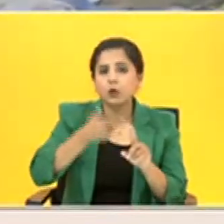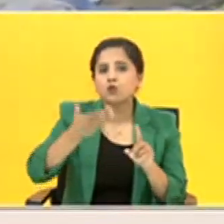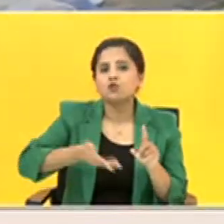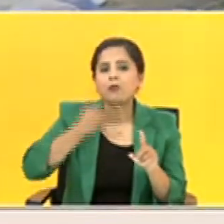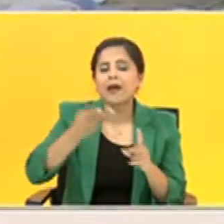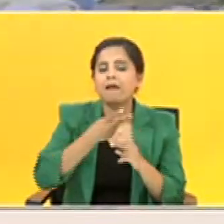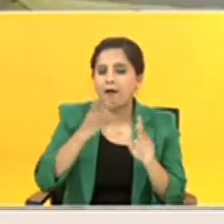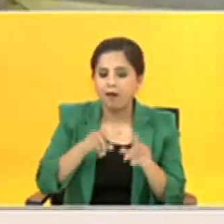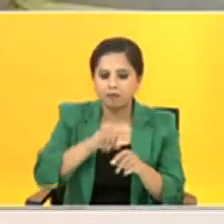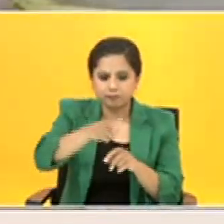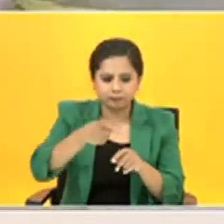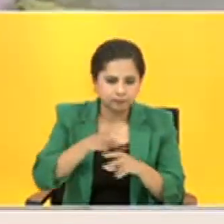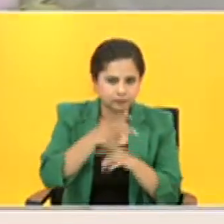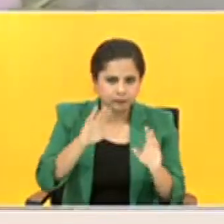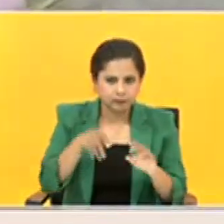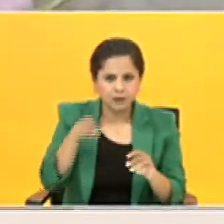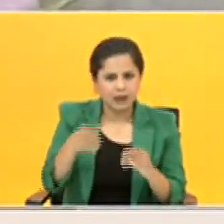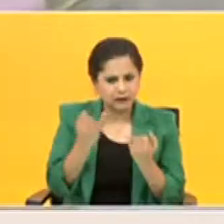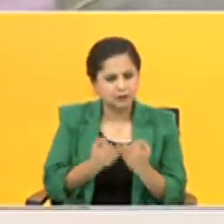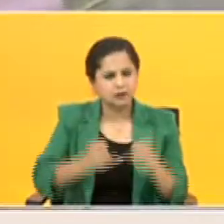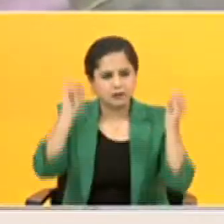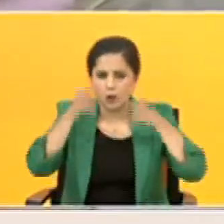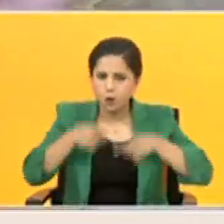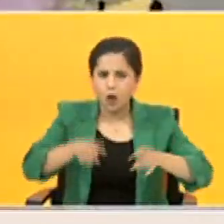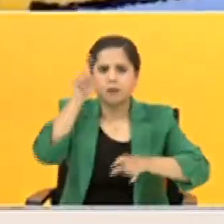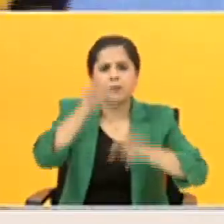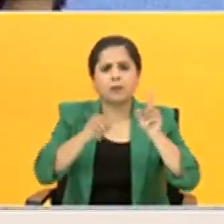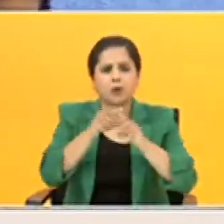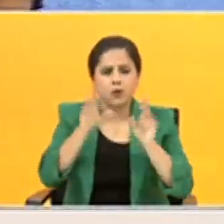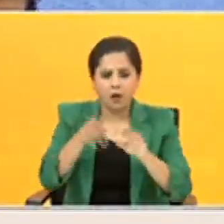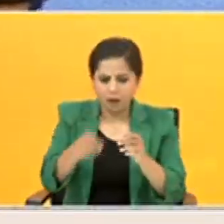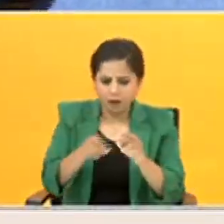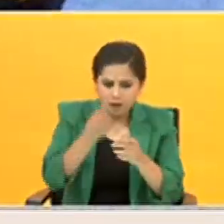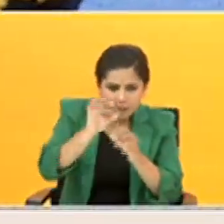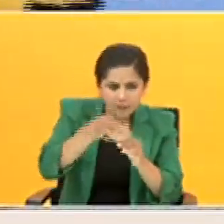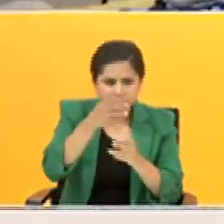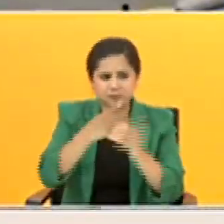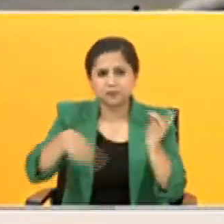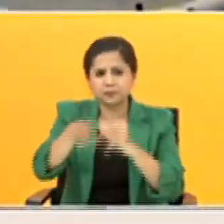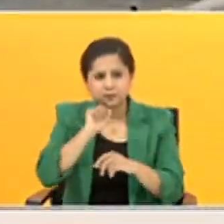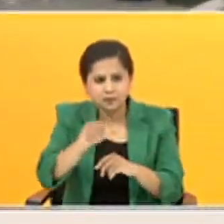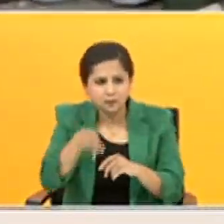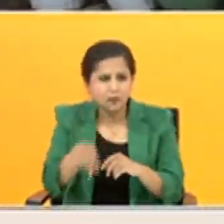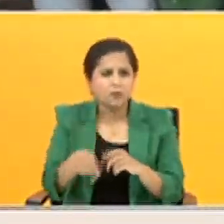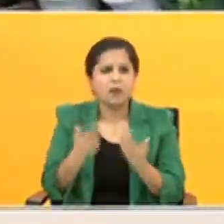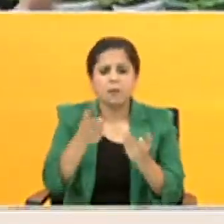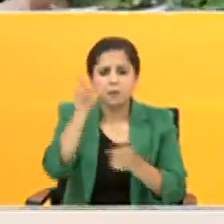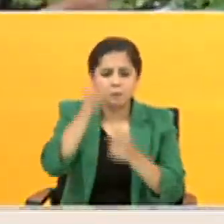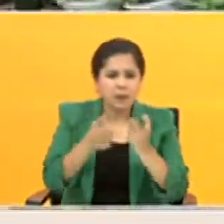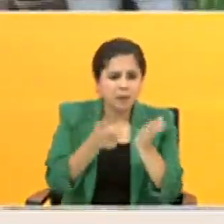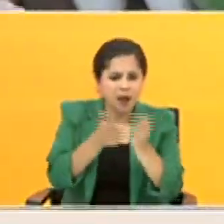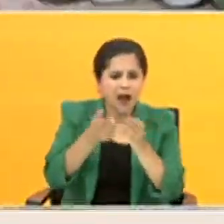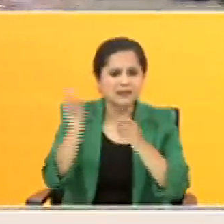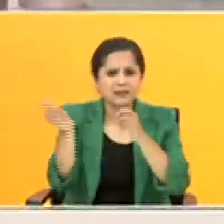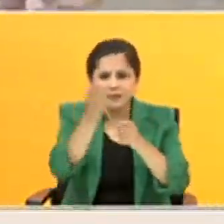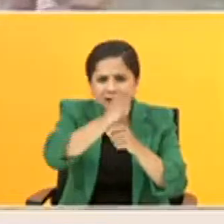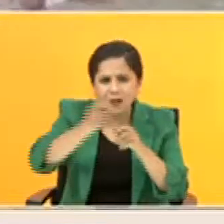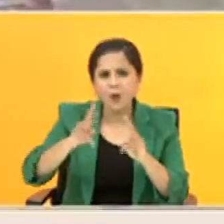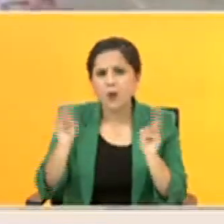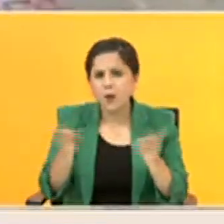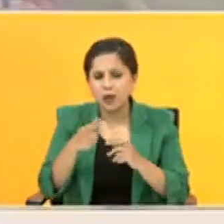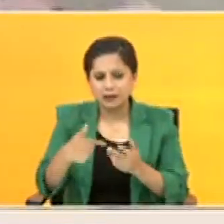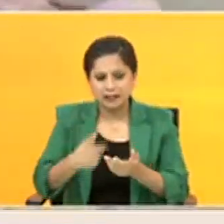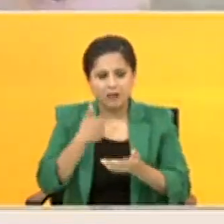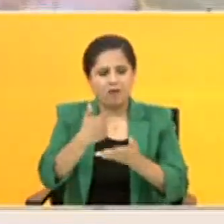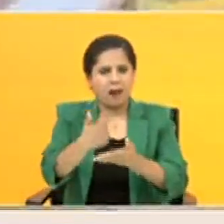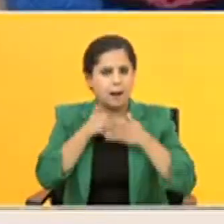हैं, उन्हें आत्मनिर्भर बनाते हैं। गांवों के बुनकर, पशुपालक और सेल्फ हेल्प